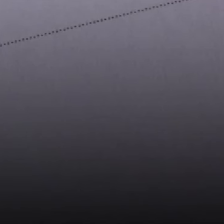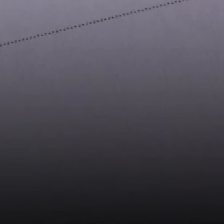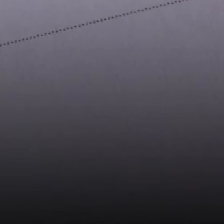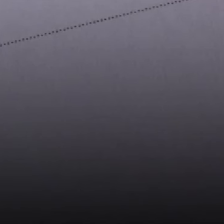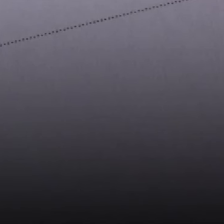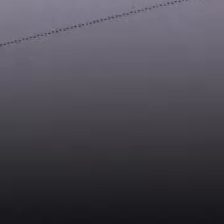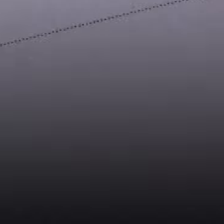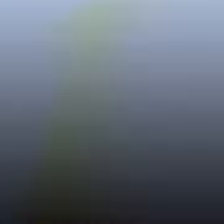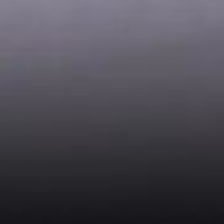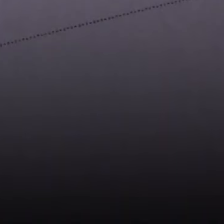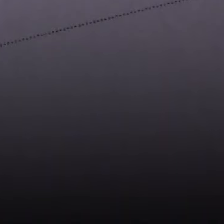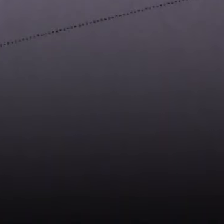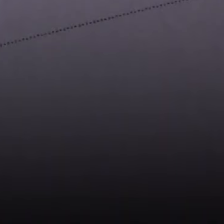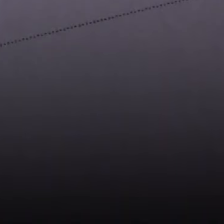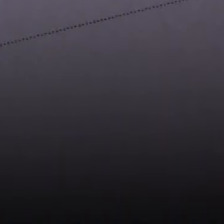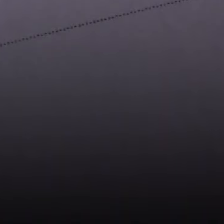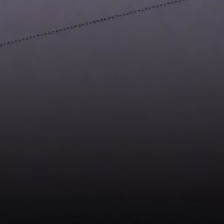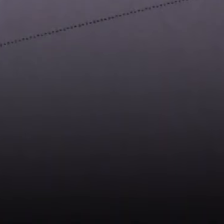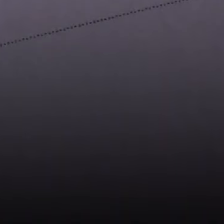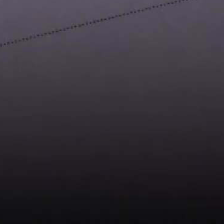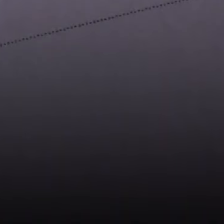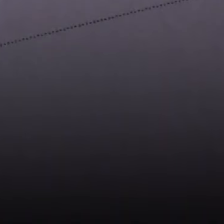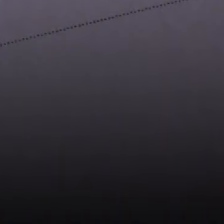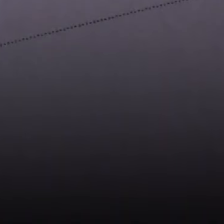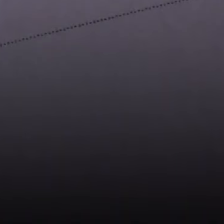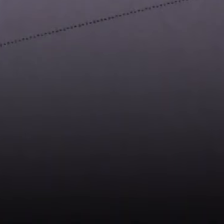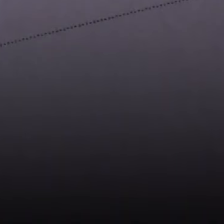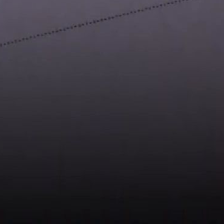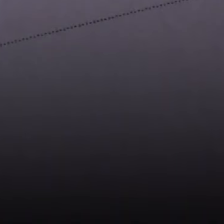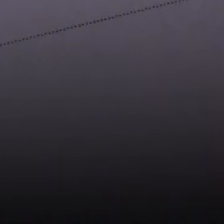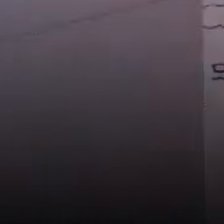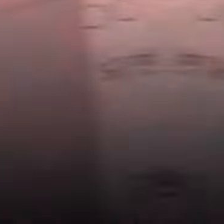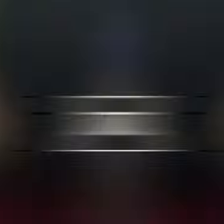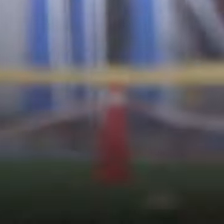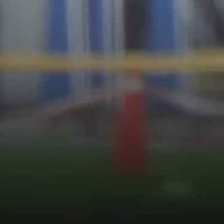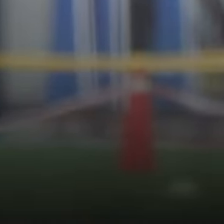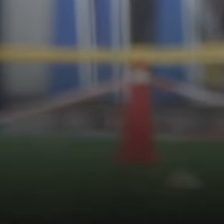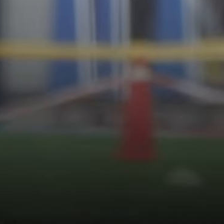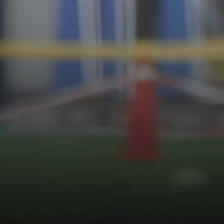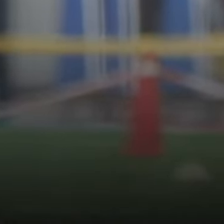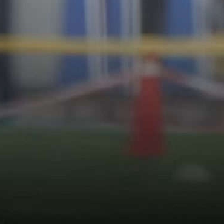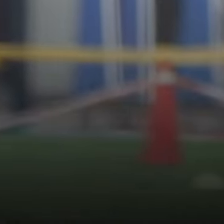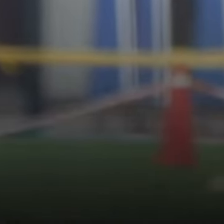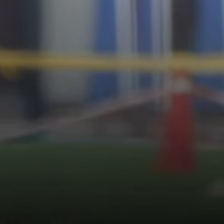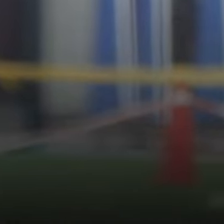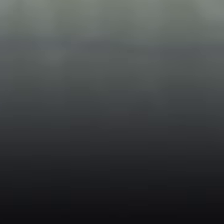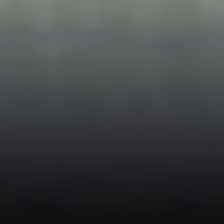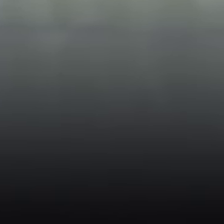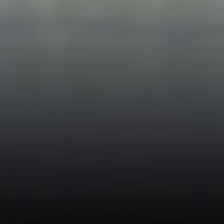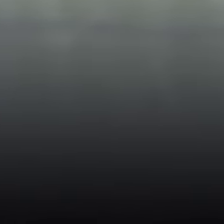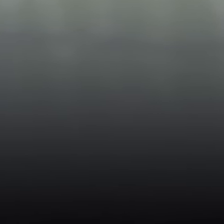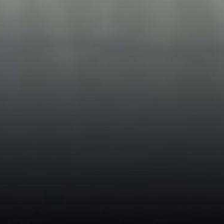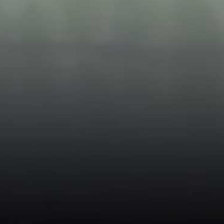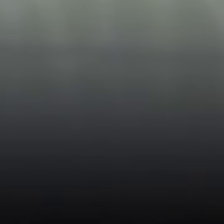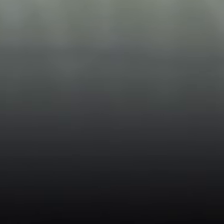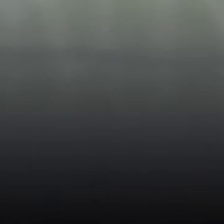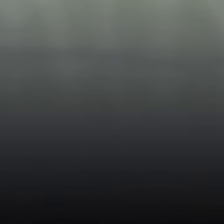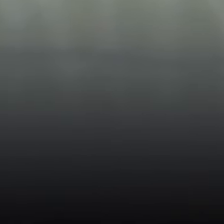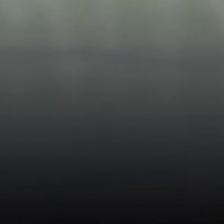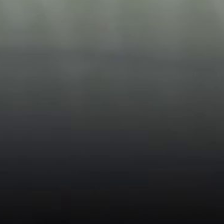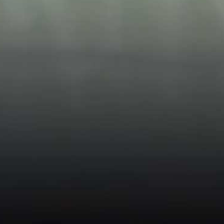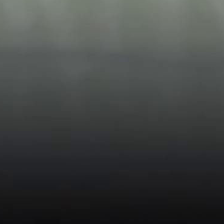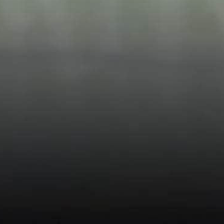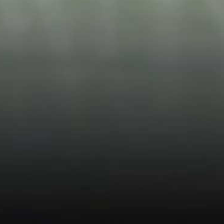성공해서 스타가 되더라도 이런 일로 한 번에 몰락한다고 말했습니다. 가해 남학생들은 제발 운동만 할 수